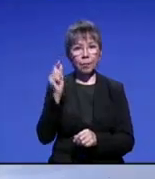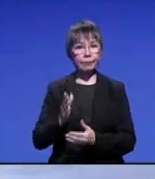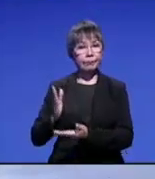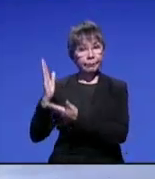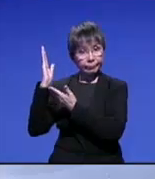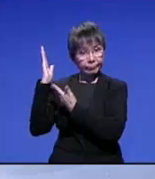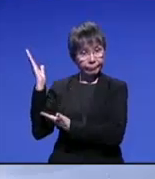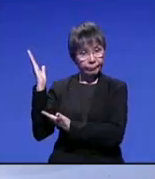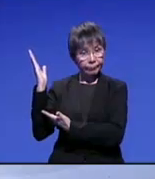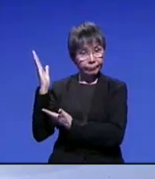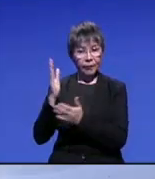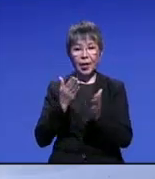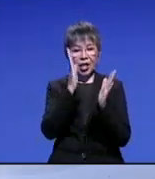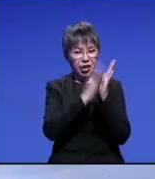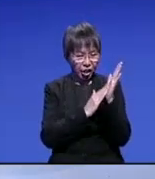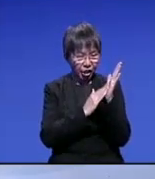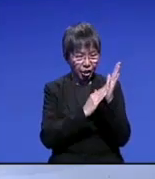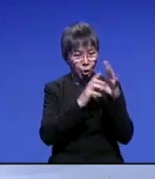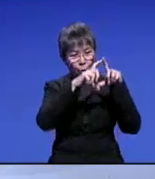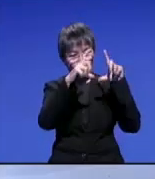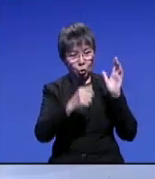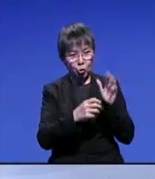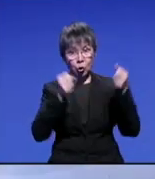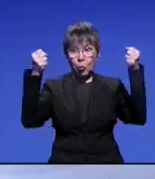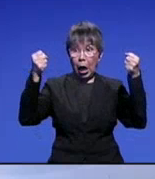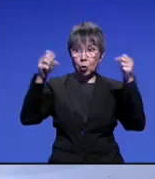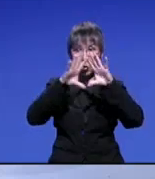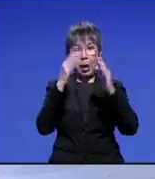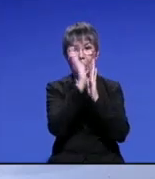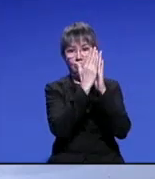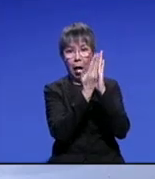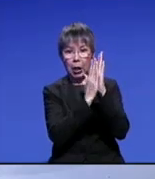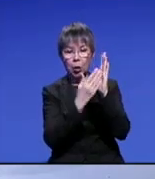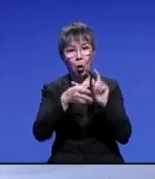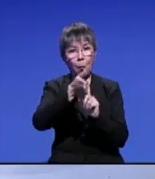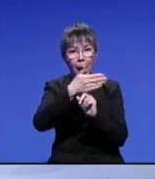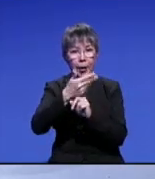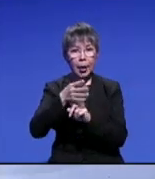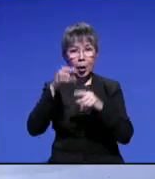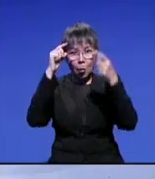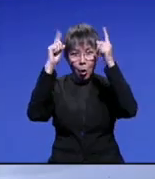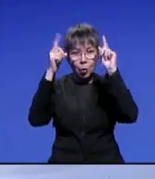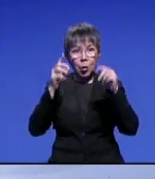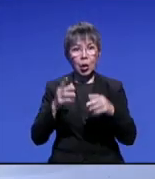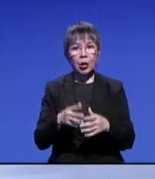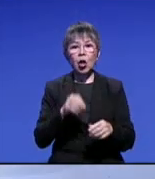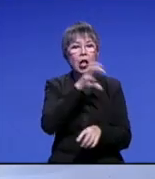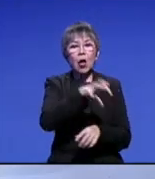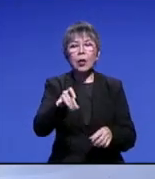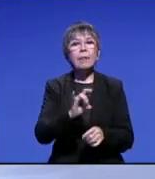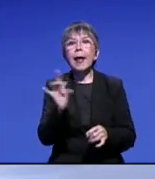pemirsa, stiker, kemudian poster, spanduk, baliho, serta bendera parpol dipasang